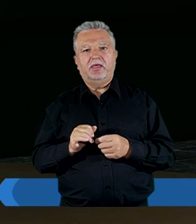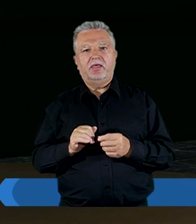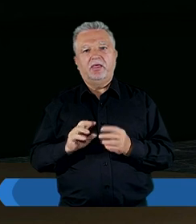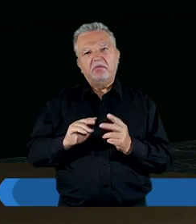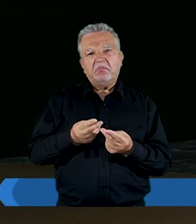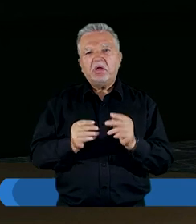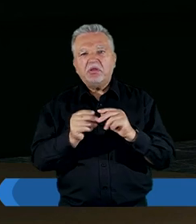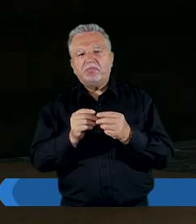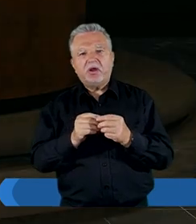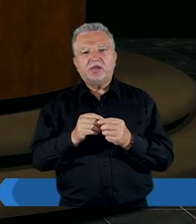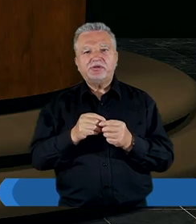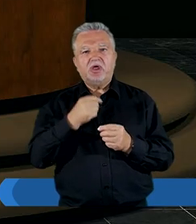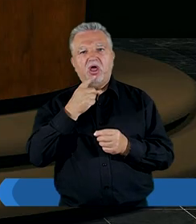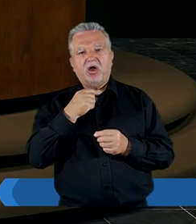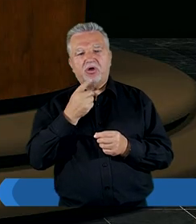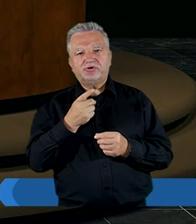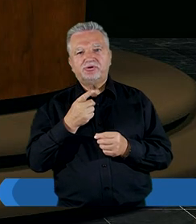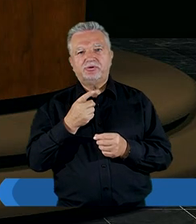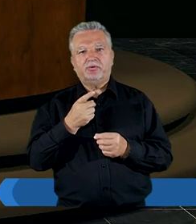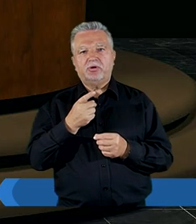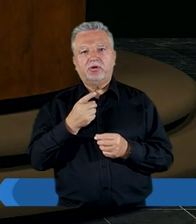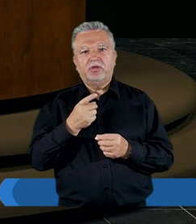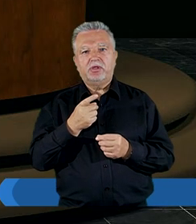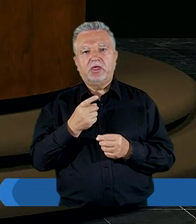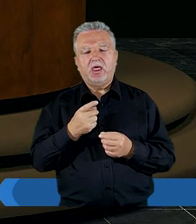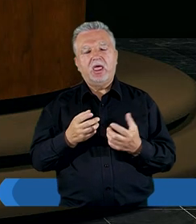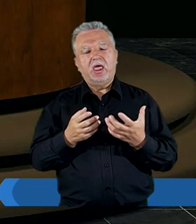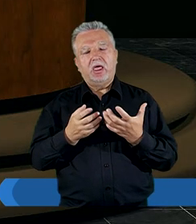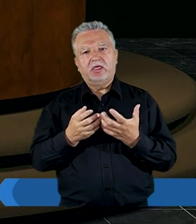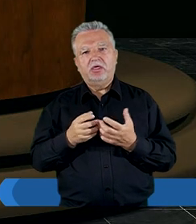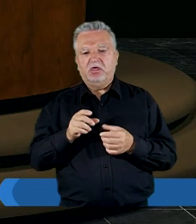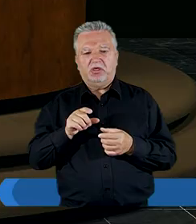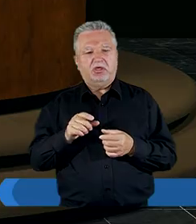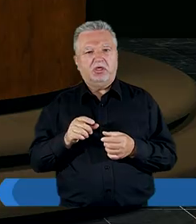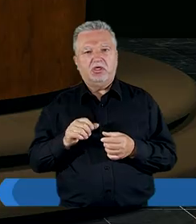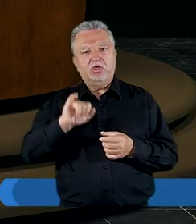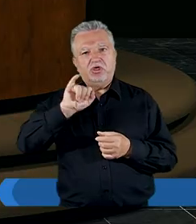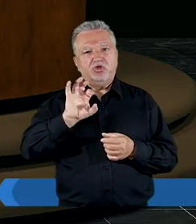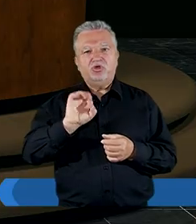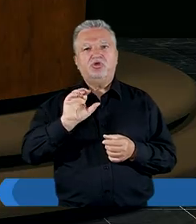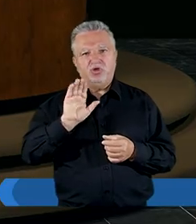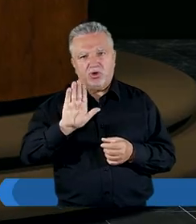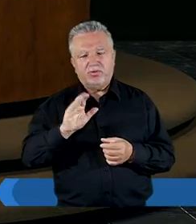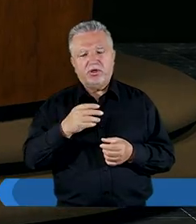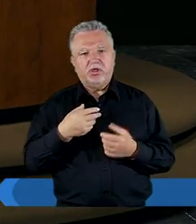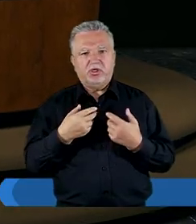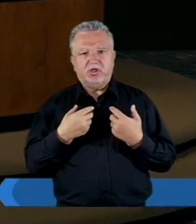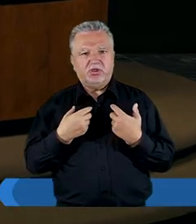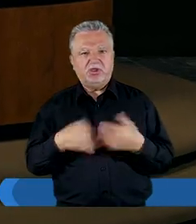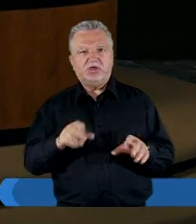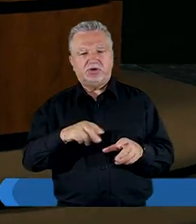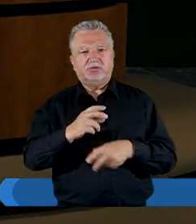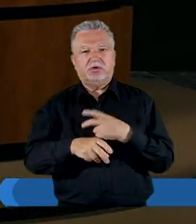manipulację, oszustwo. I że intencje Hioba wcale nie były takie, żeby być blisko Pana Boga, tylko po prostu chciał sobie dobrze ułożyć życie,